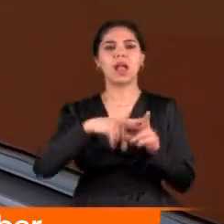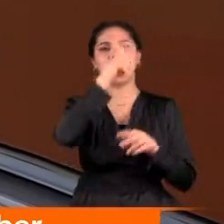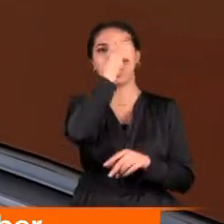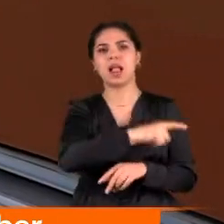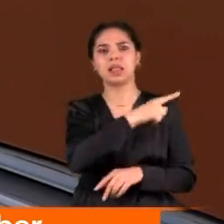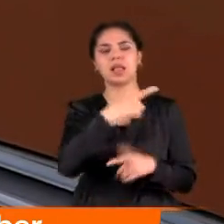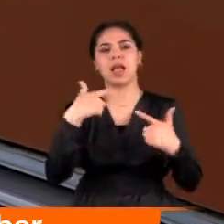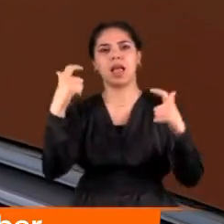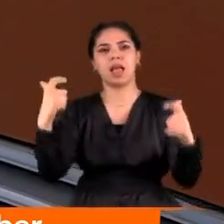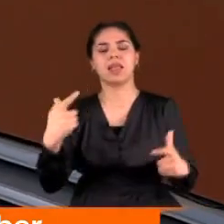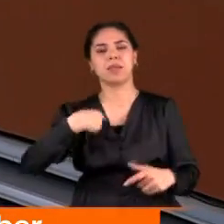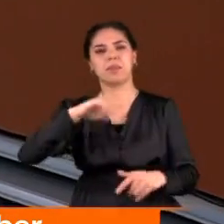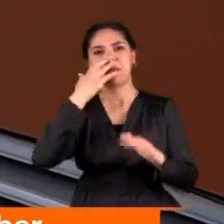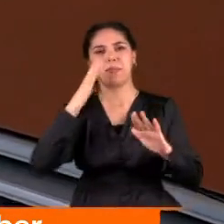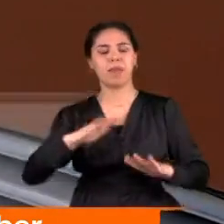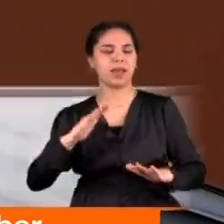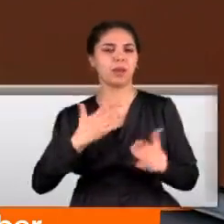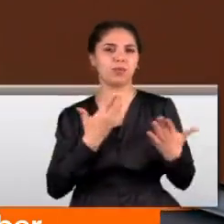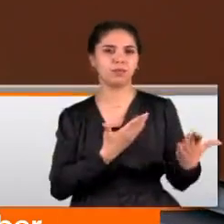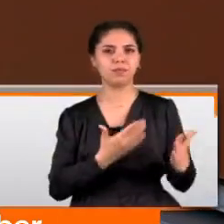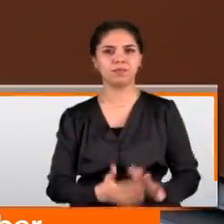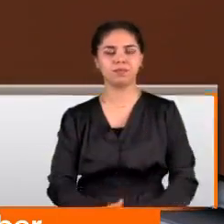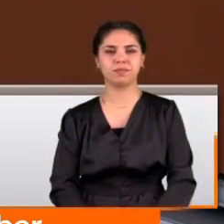altuğa gidelim Hatay'da bizi bekliyor Hatay